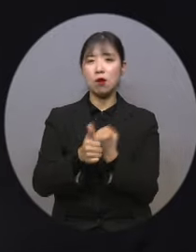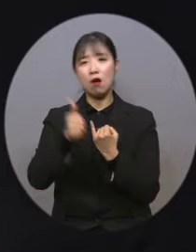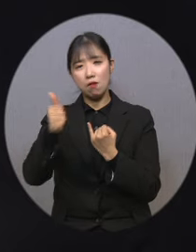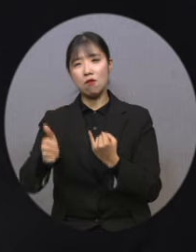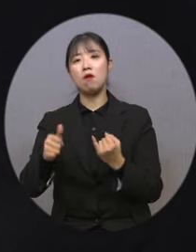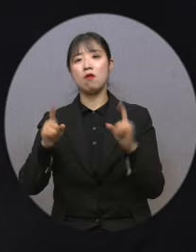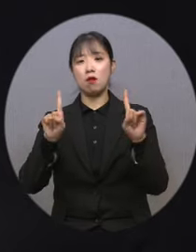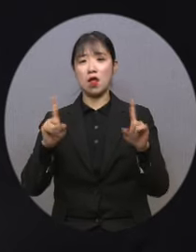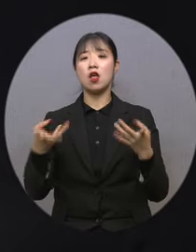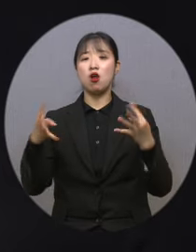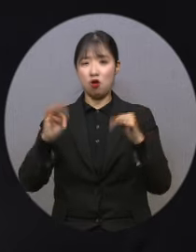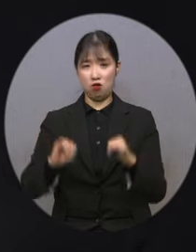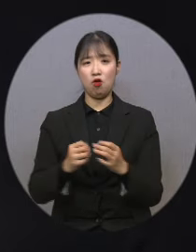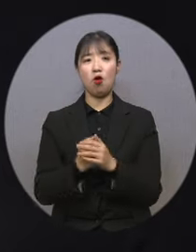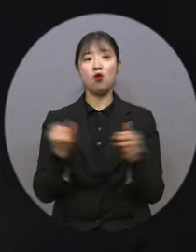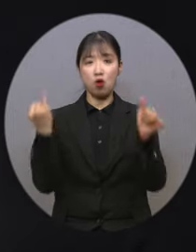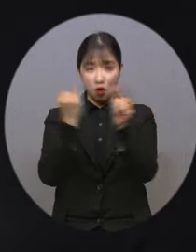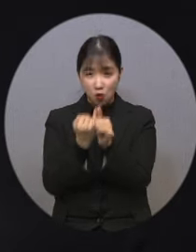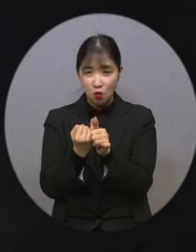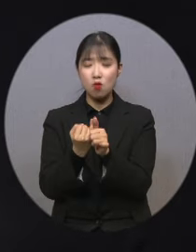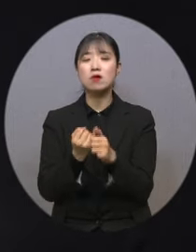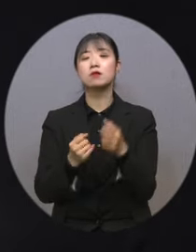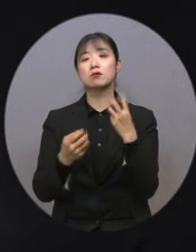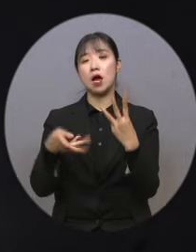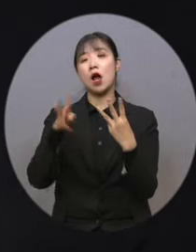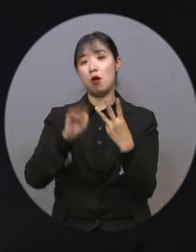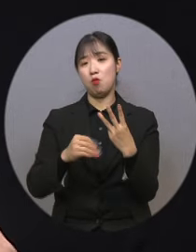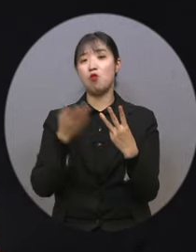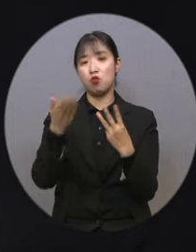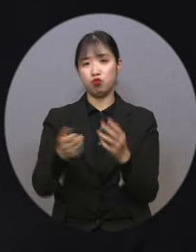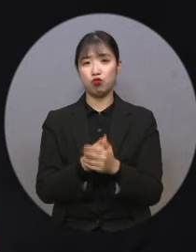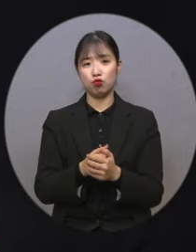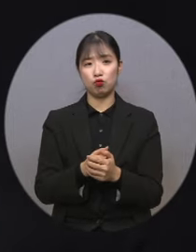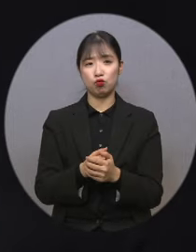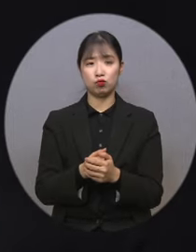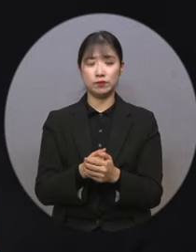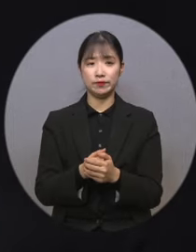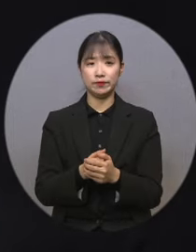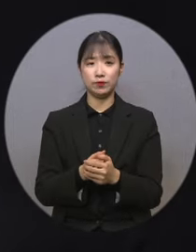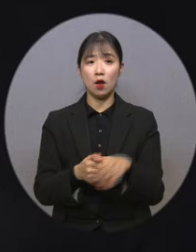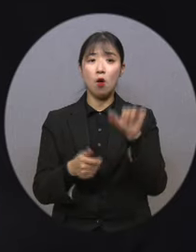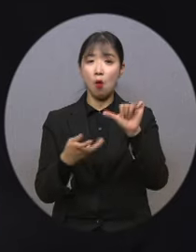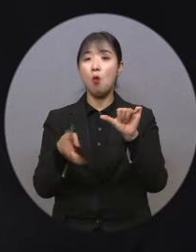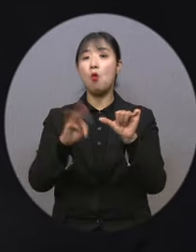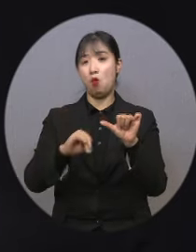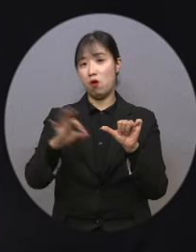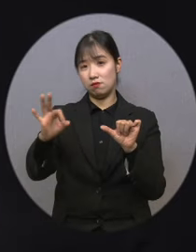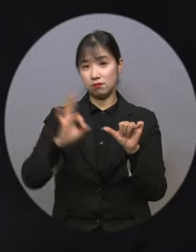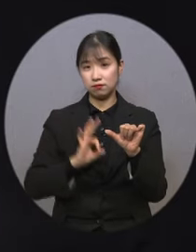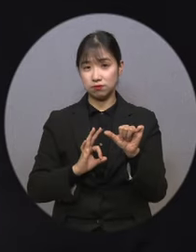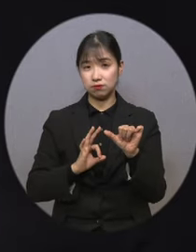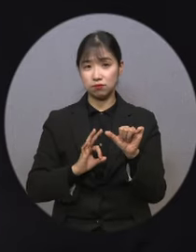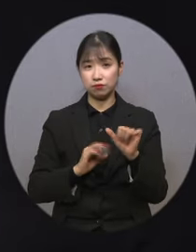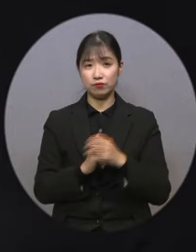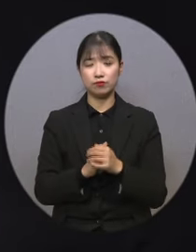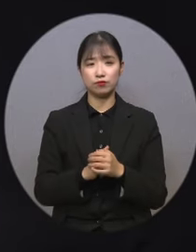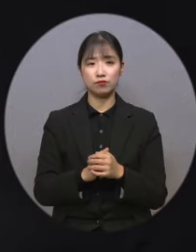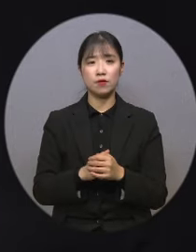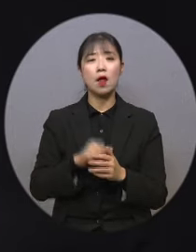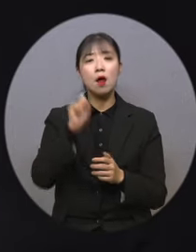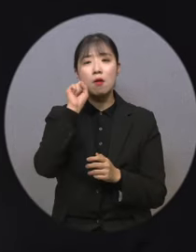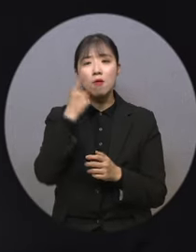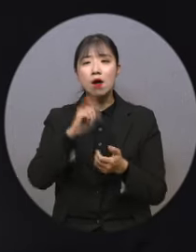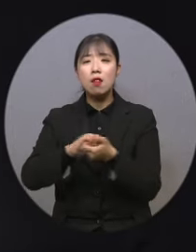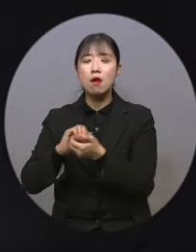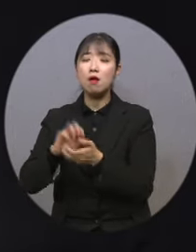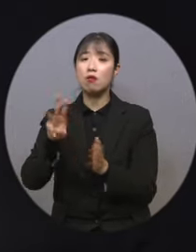결혼하면 또 얼마나 언제 합니까 사먹을 줘요 그러면 돈이 얼마야 5 기도로 잖아요 그래도 매달 도 302